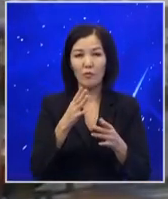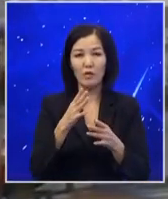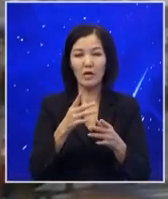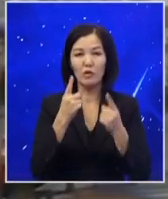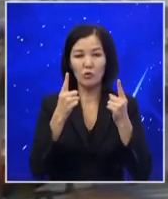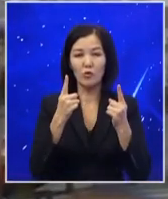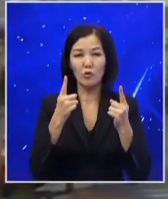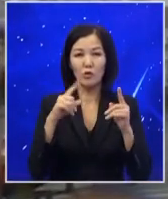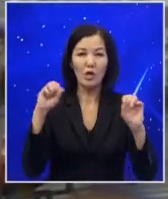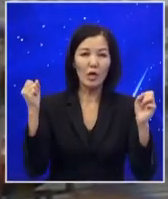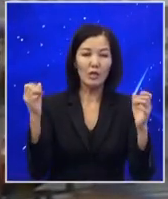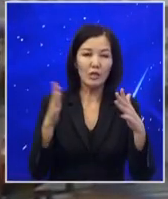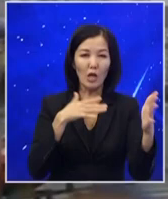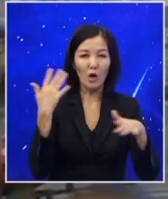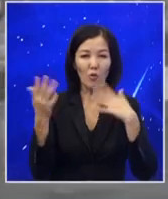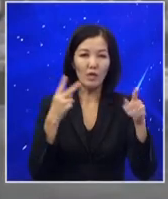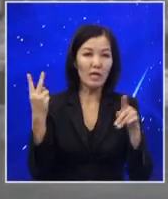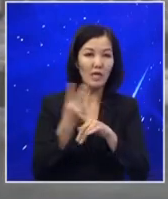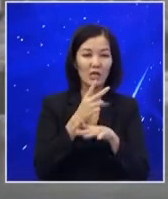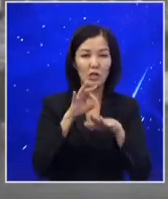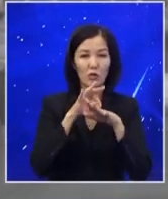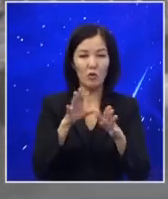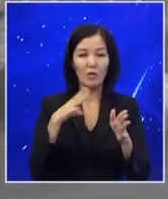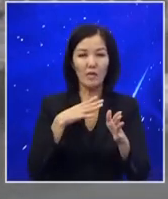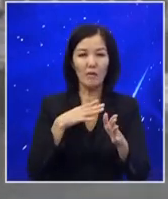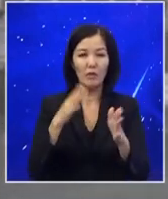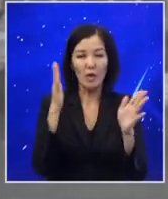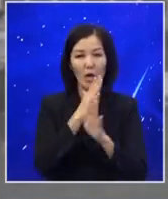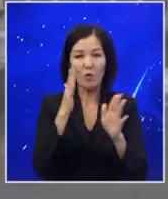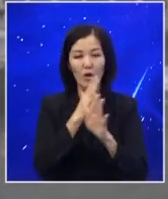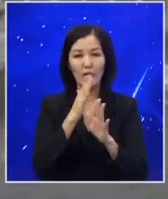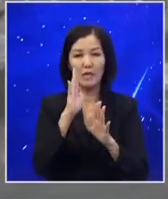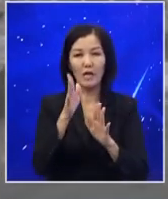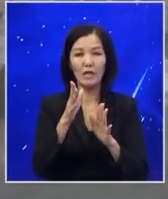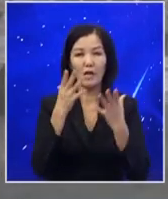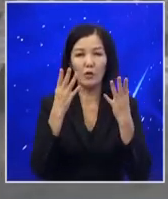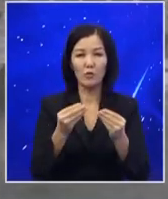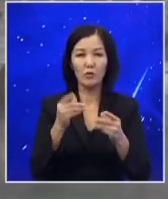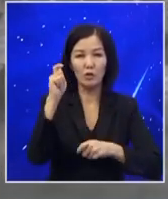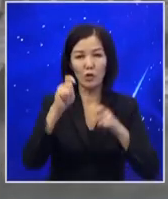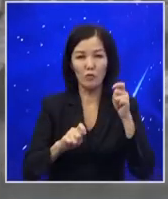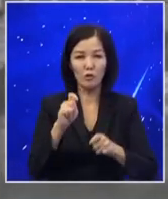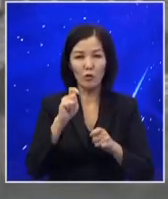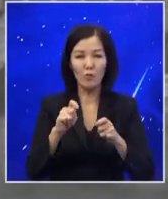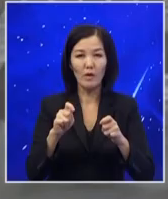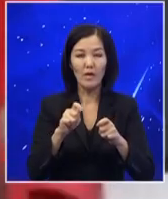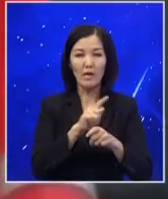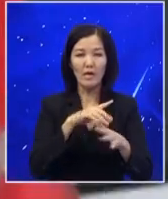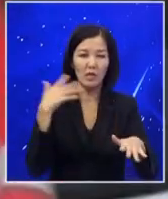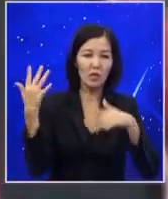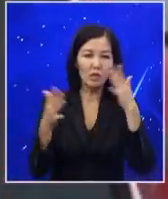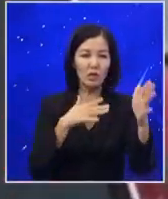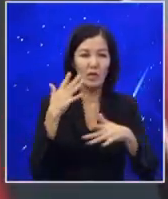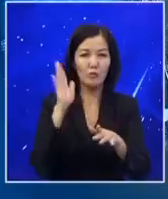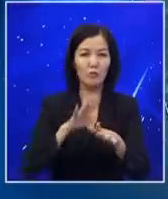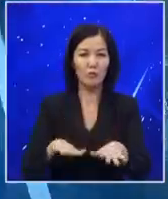тайфун осымен екінші рет қайталанып отыр. Синоптиктердің болжауынша, алдағы күндері өңірде жауын жауып, жел күшейеді, су тасуы